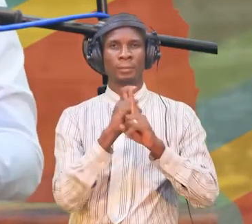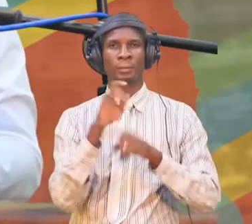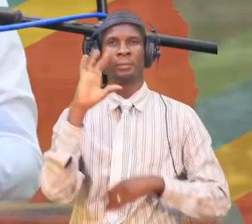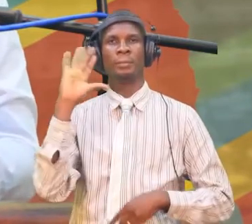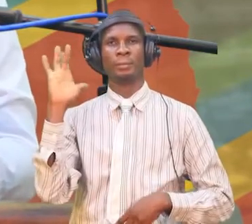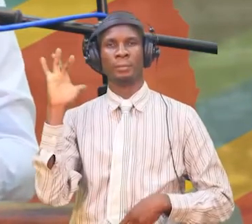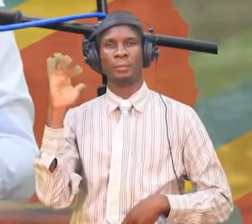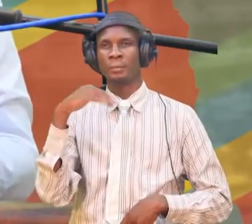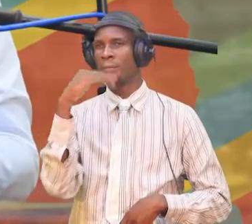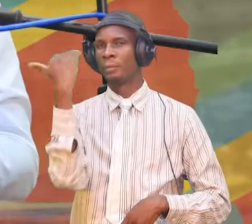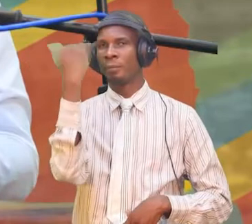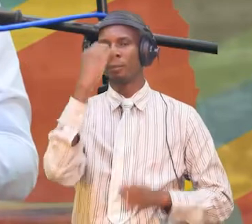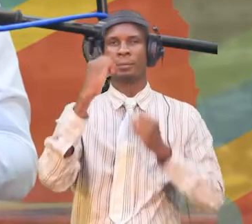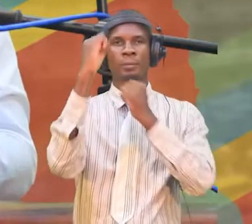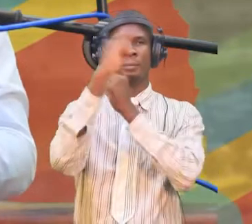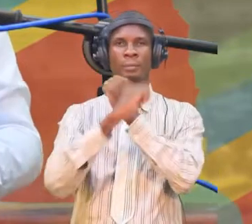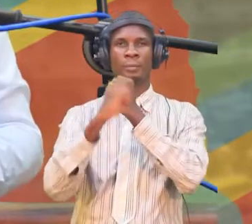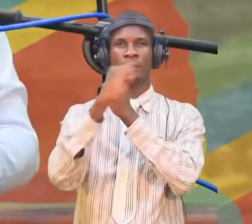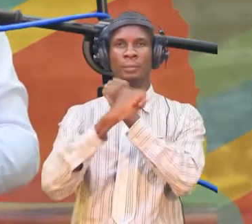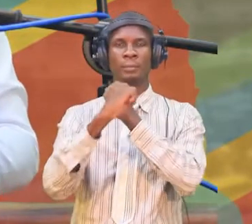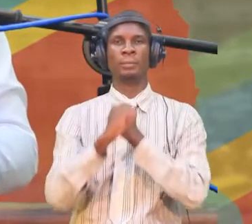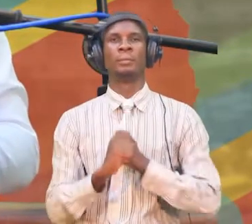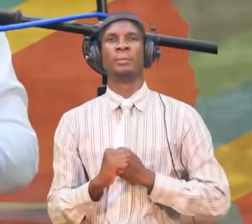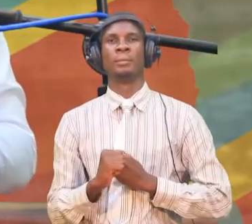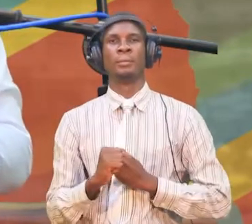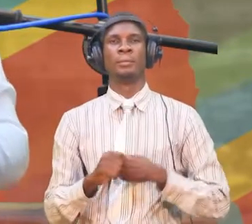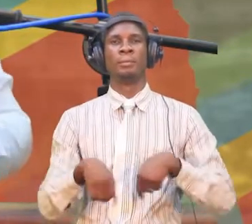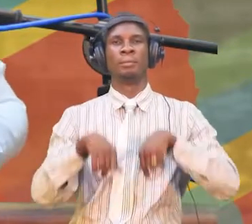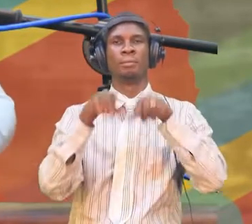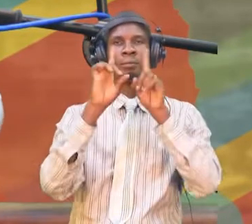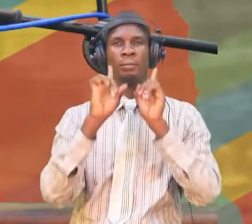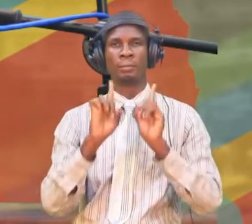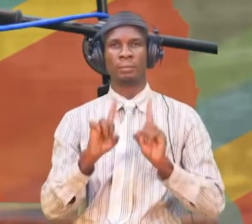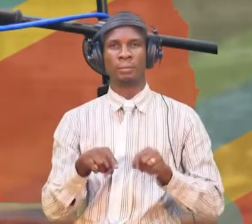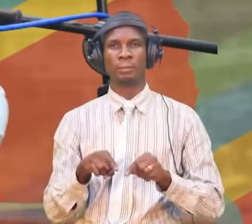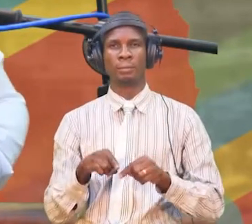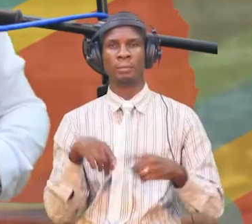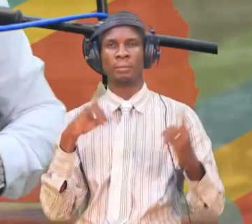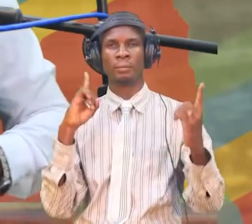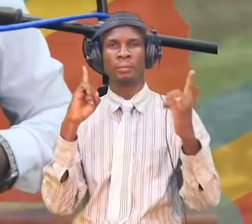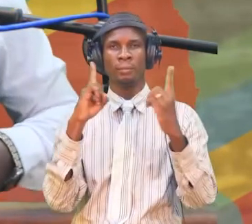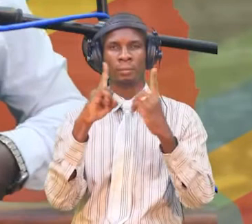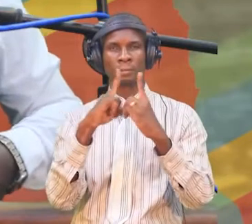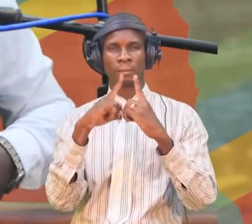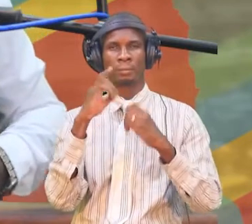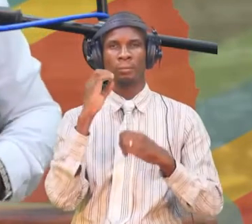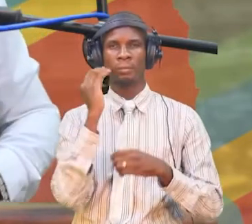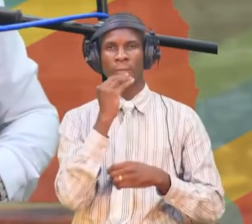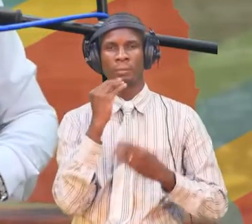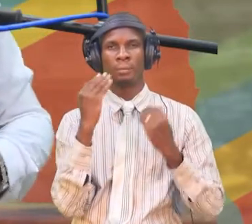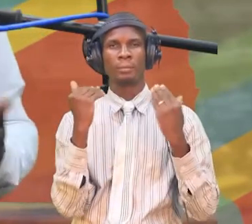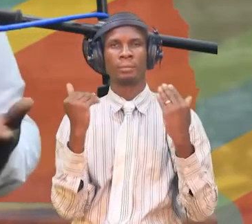ya molulo monene ya Impact 2020. Cet événement annuel. Molulo yo ya mbula ya mikolo yo